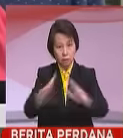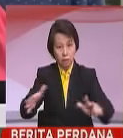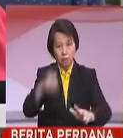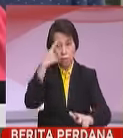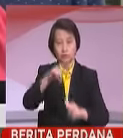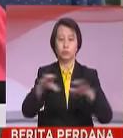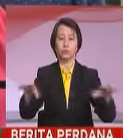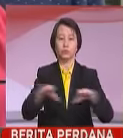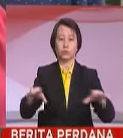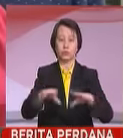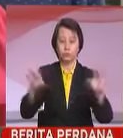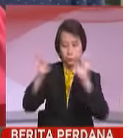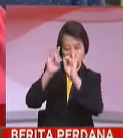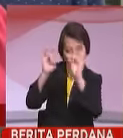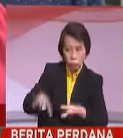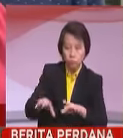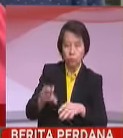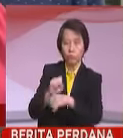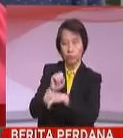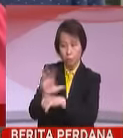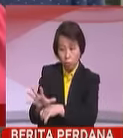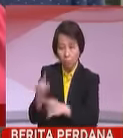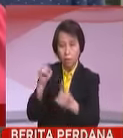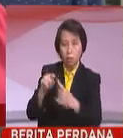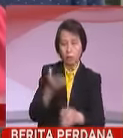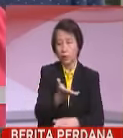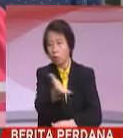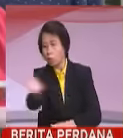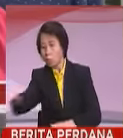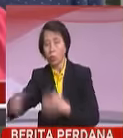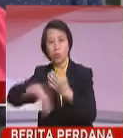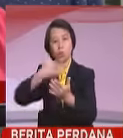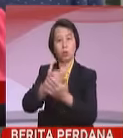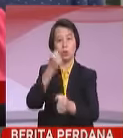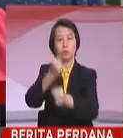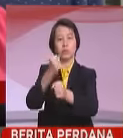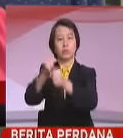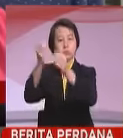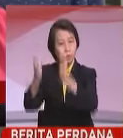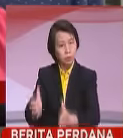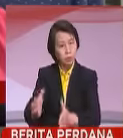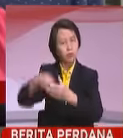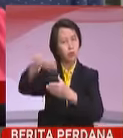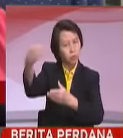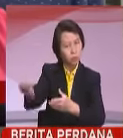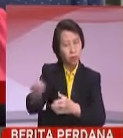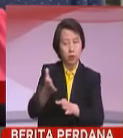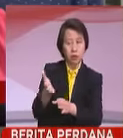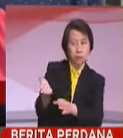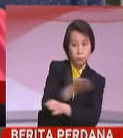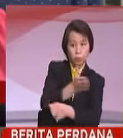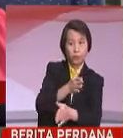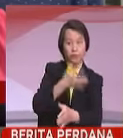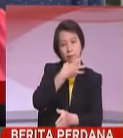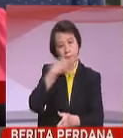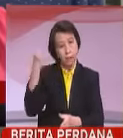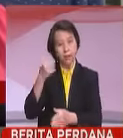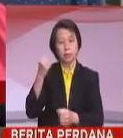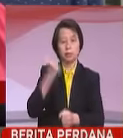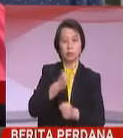untuk menjalankan ujian COVID kepada setiap pekerja asing sebelum dibenarkan pulang